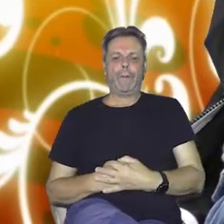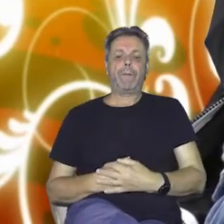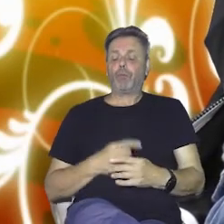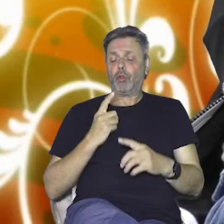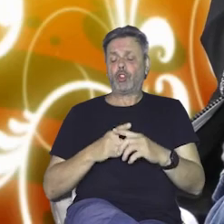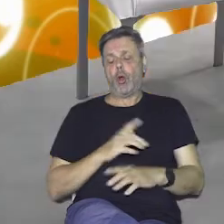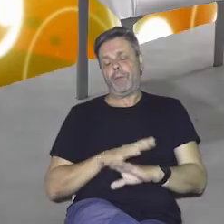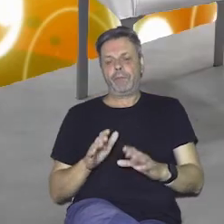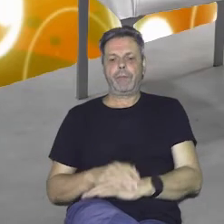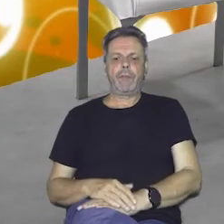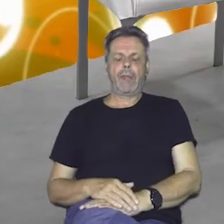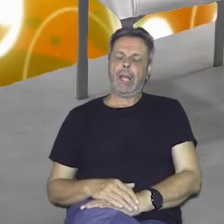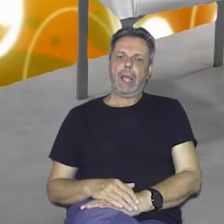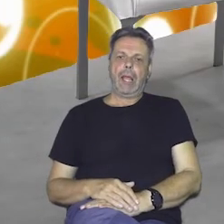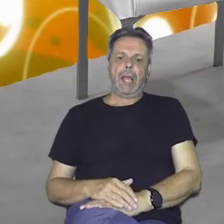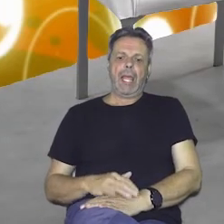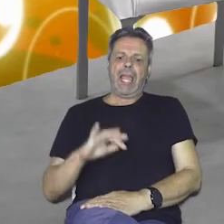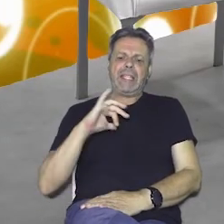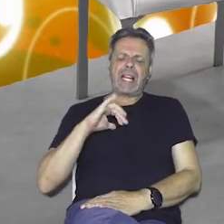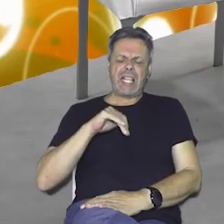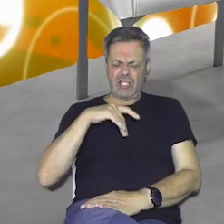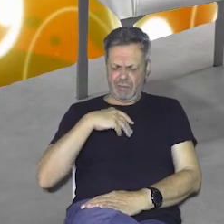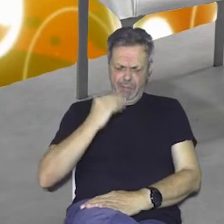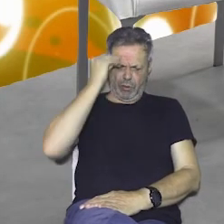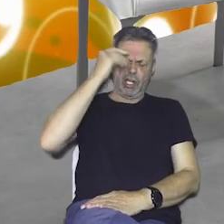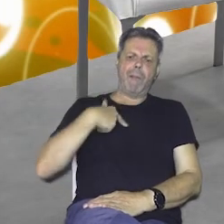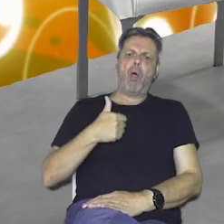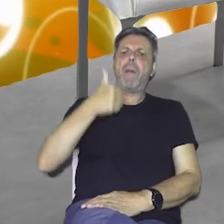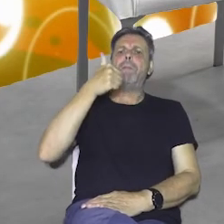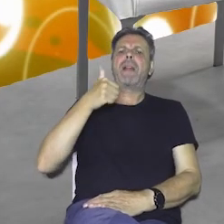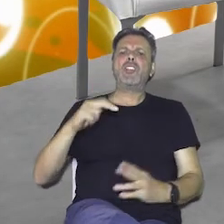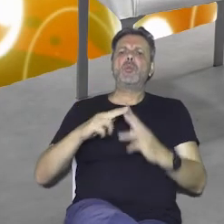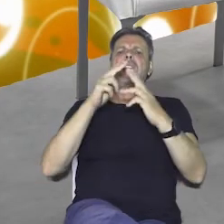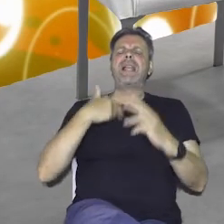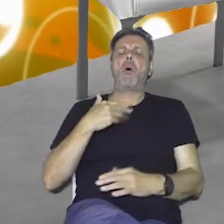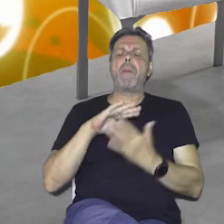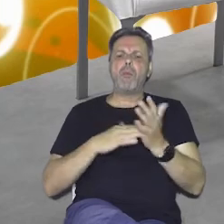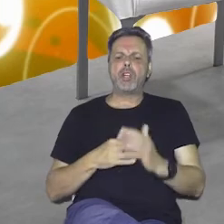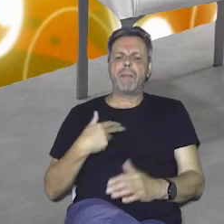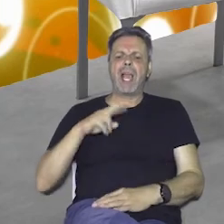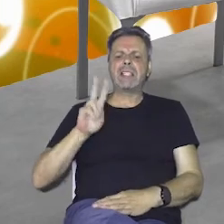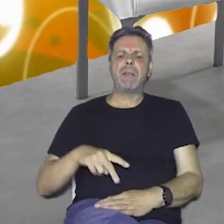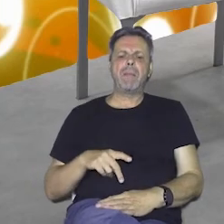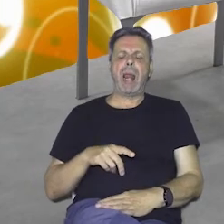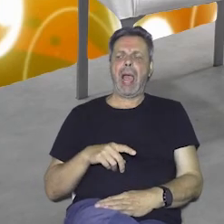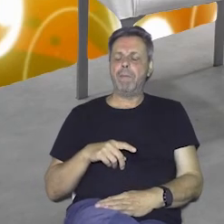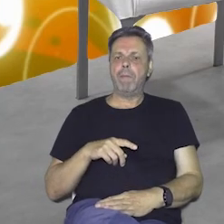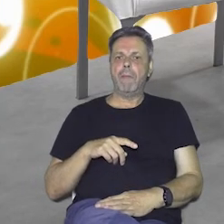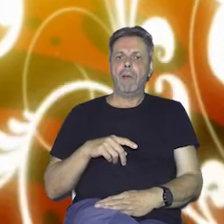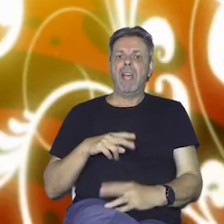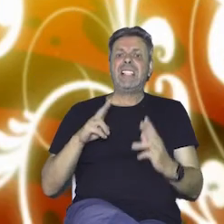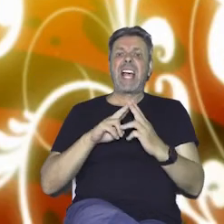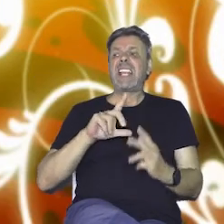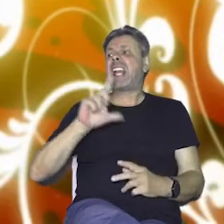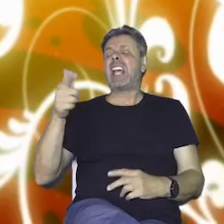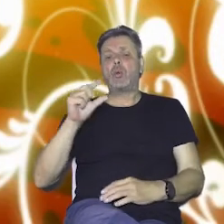si. Interesantno, sad si me posjetio na moj prvi susret sa svojim mužem. Ja sam imala spoj sa drugim momkom.